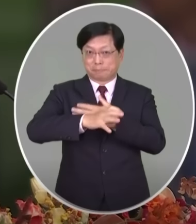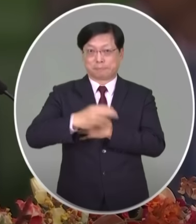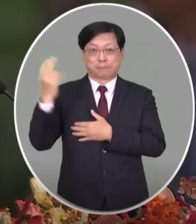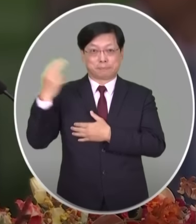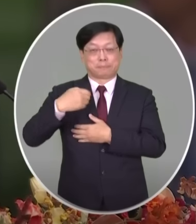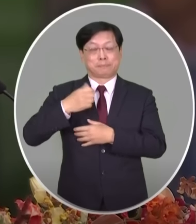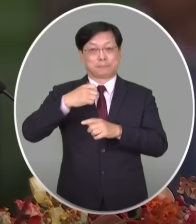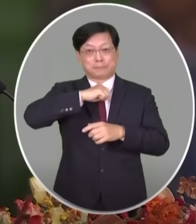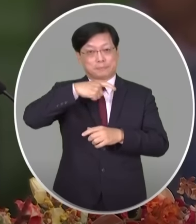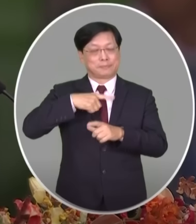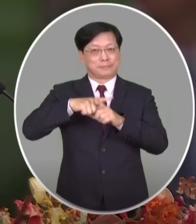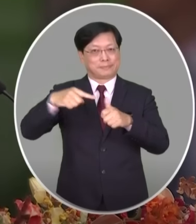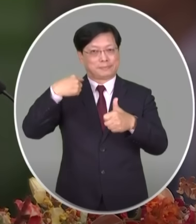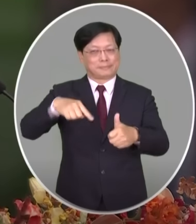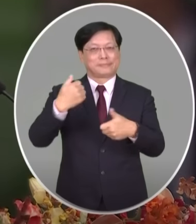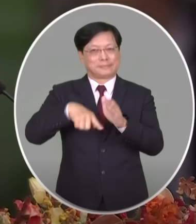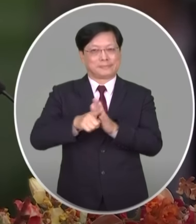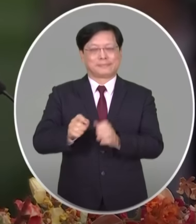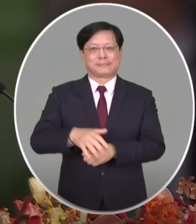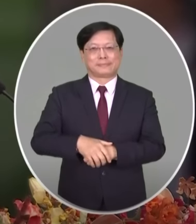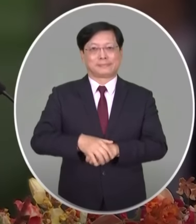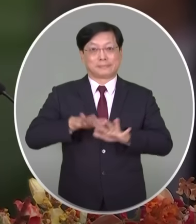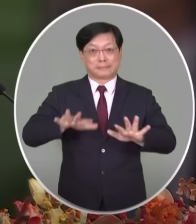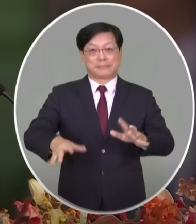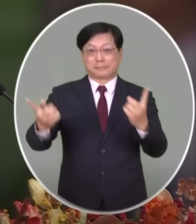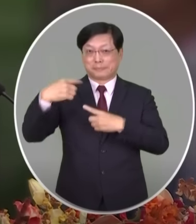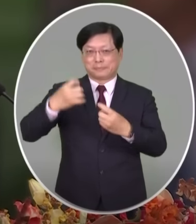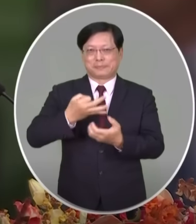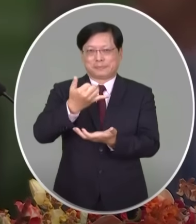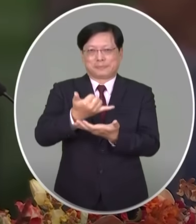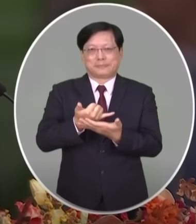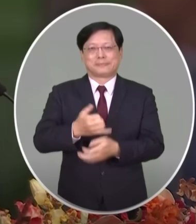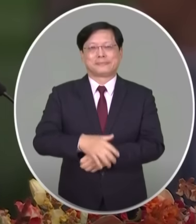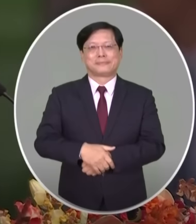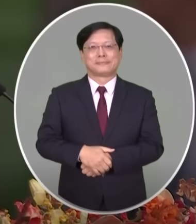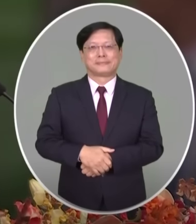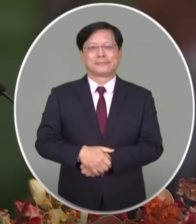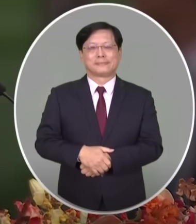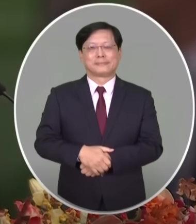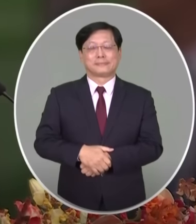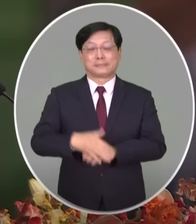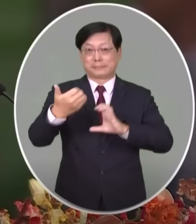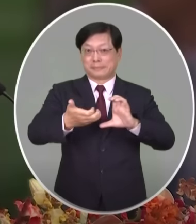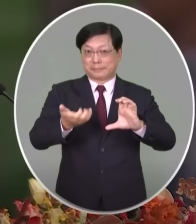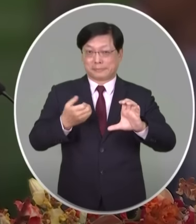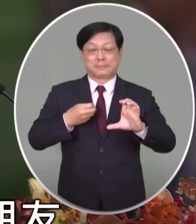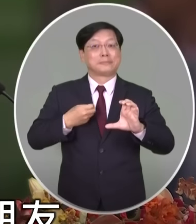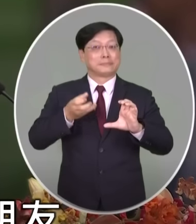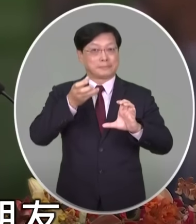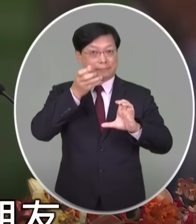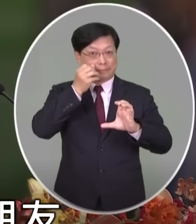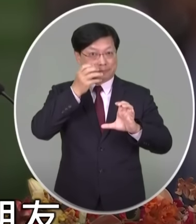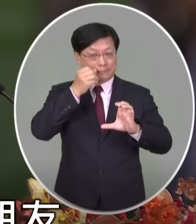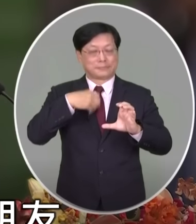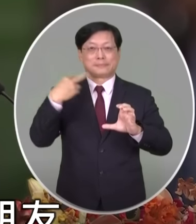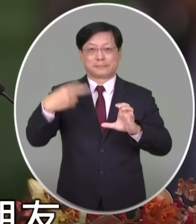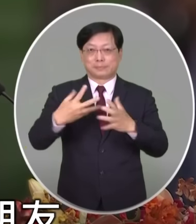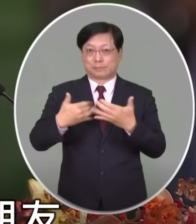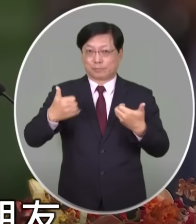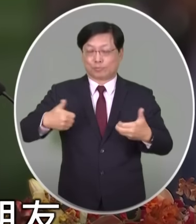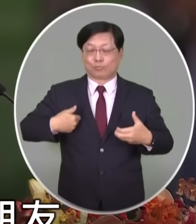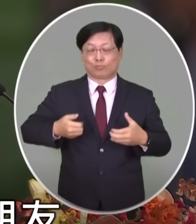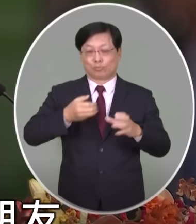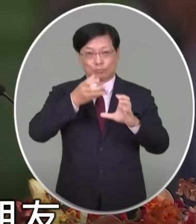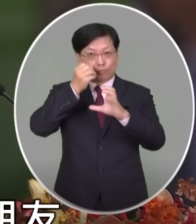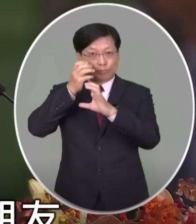台使节代表，现场所有嘉宾，电视机前还有线上收